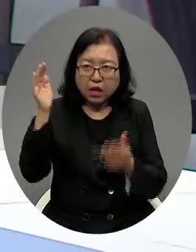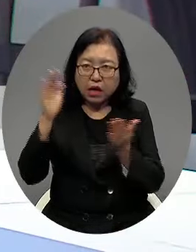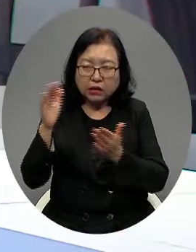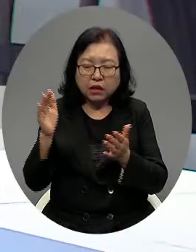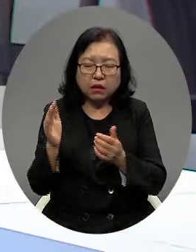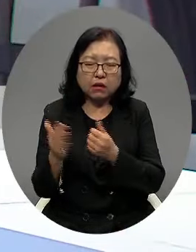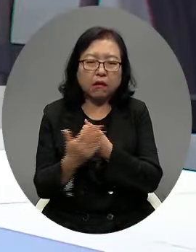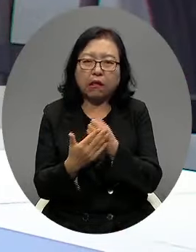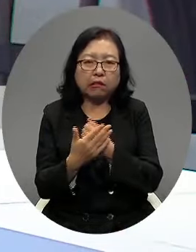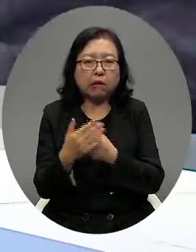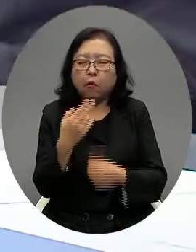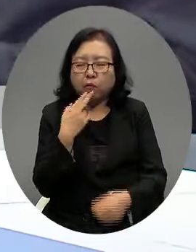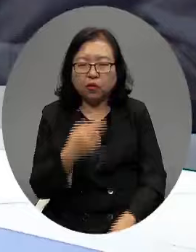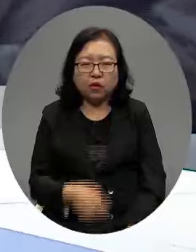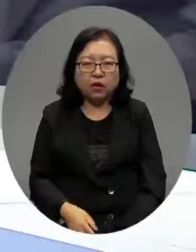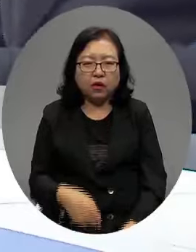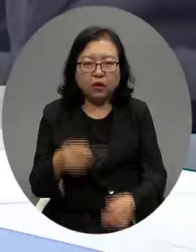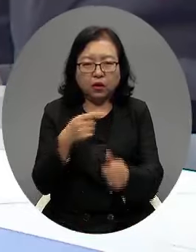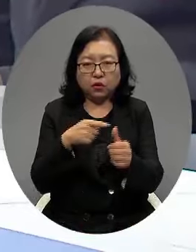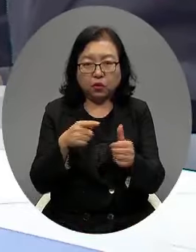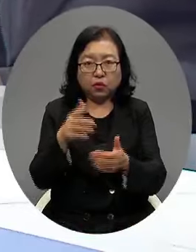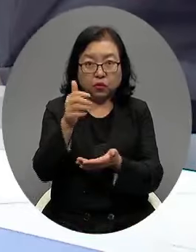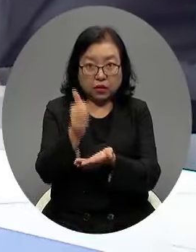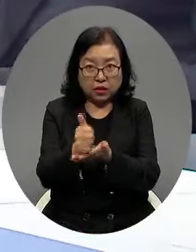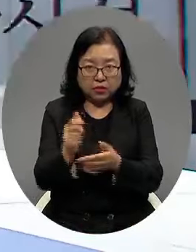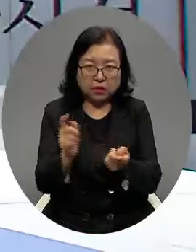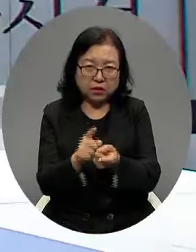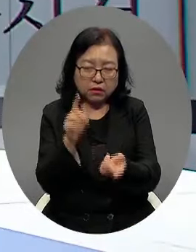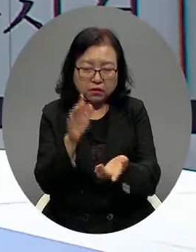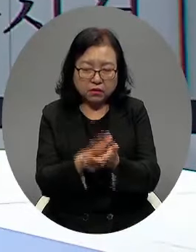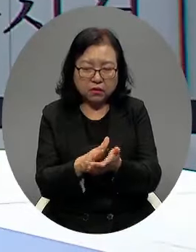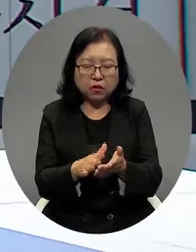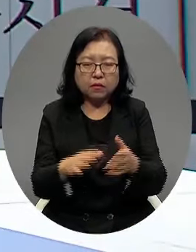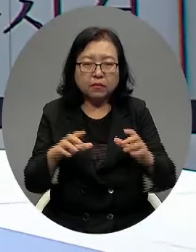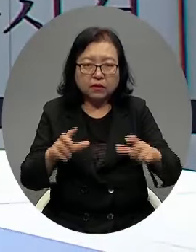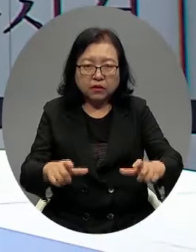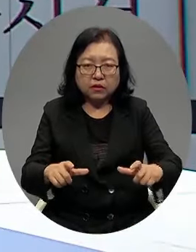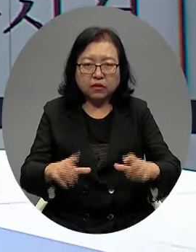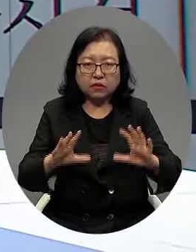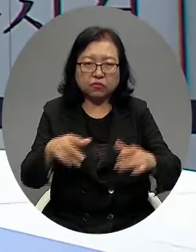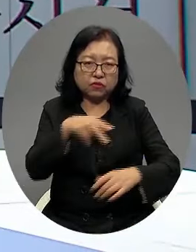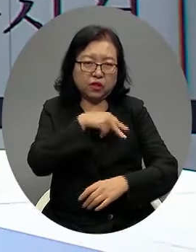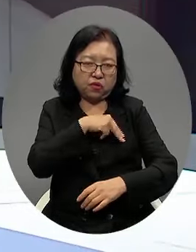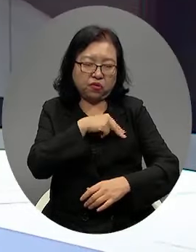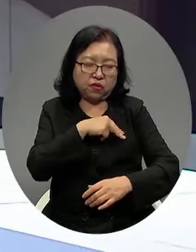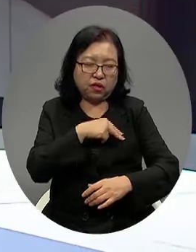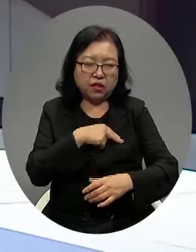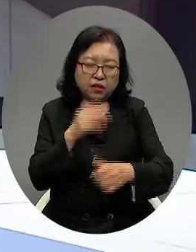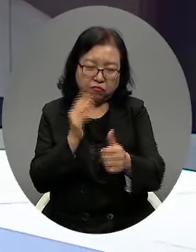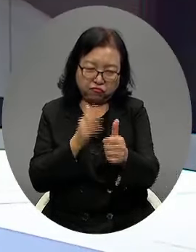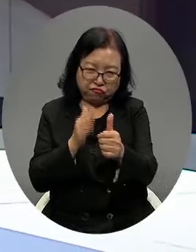있는데요 교육감이 나서 지역 국회의원들에게 도움을 요청했습니다 정재영